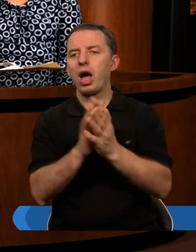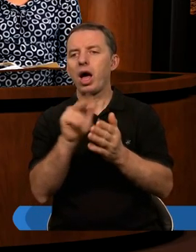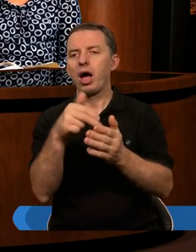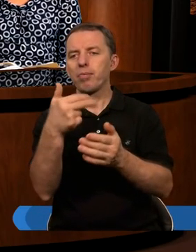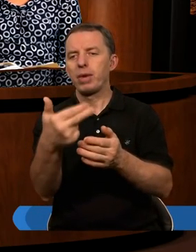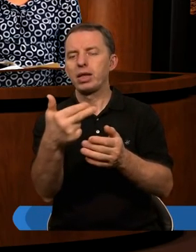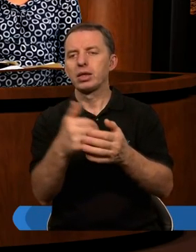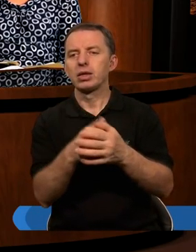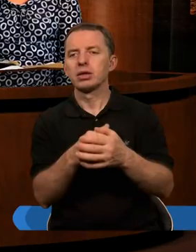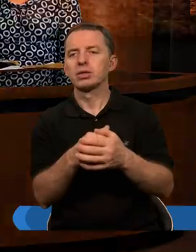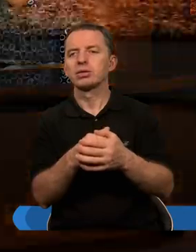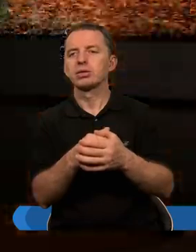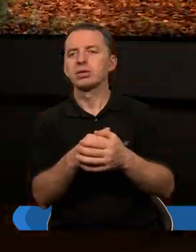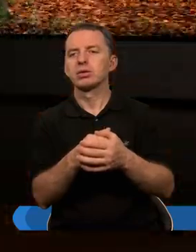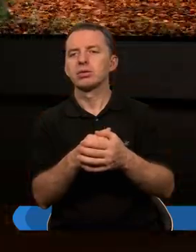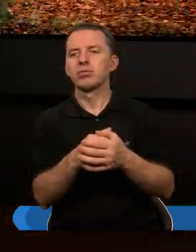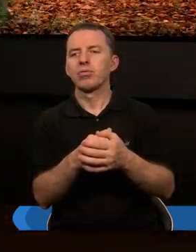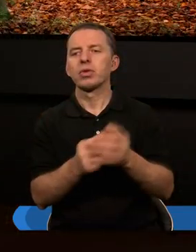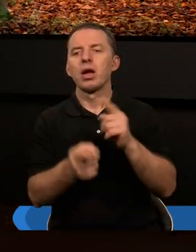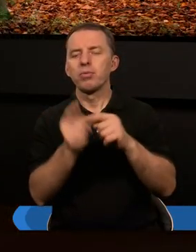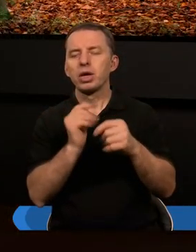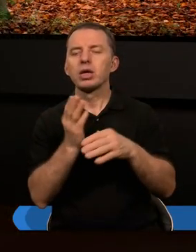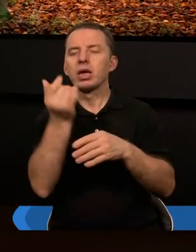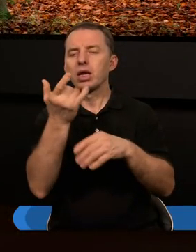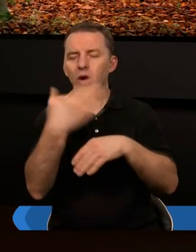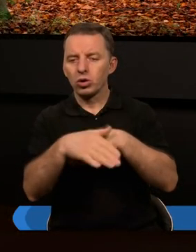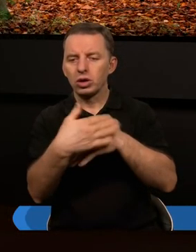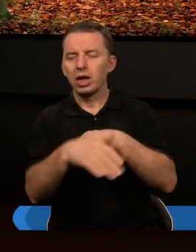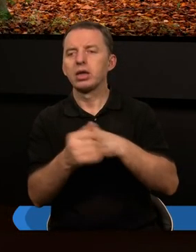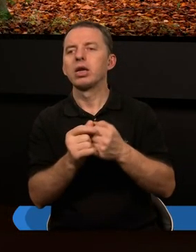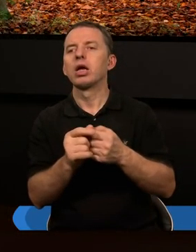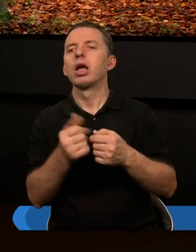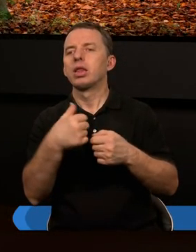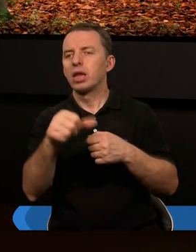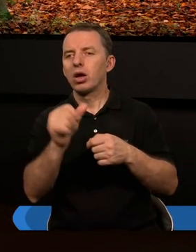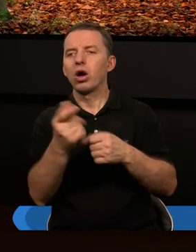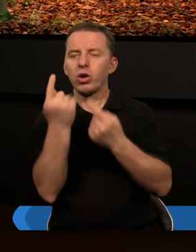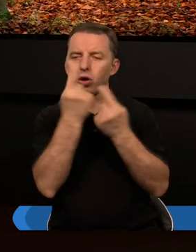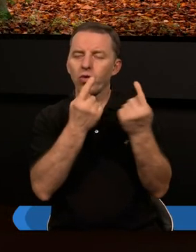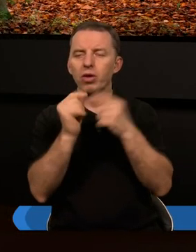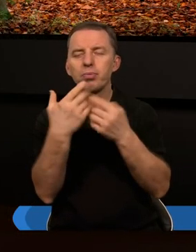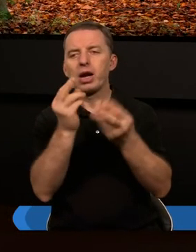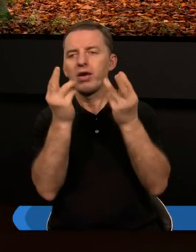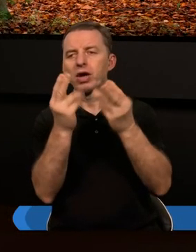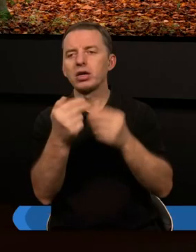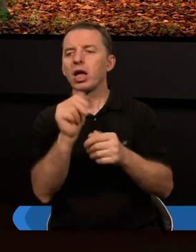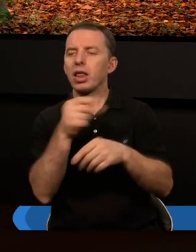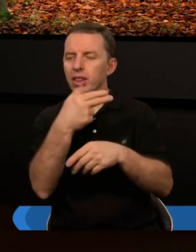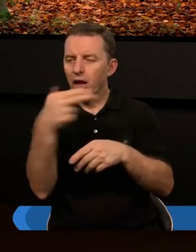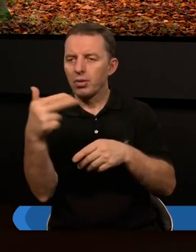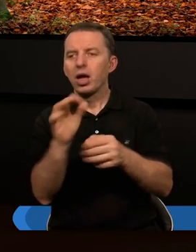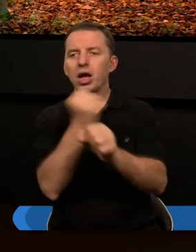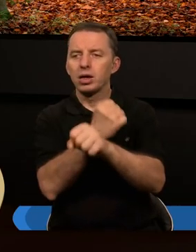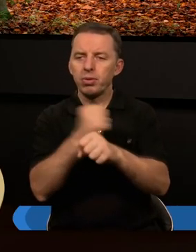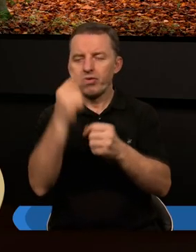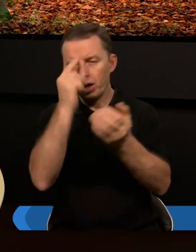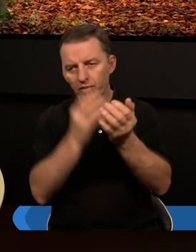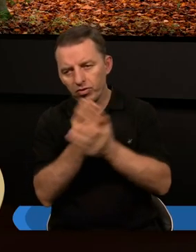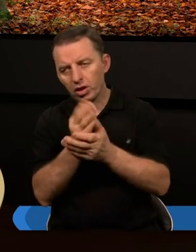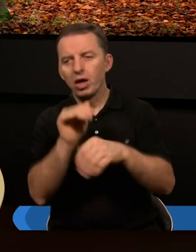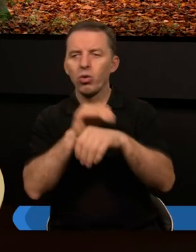Amen. Przez kilka ostatnich tygodni rozważaliśmy bardzo istotny temat zbawienia z